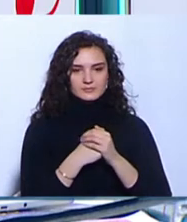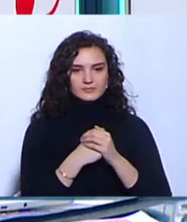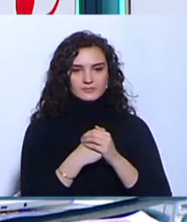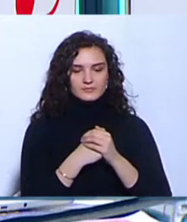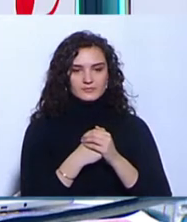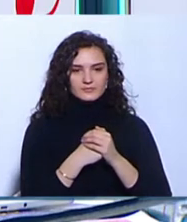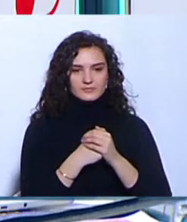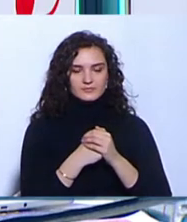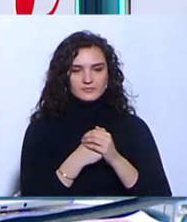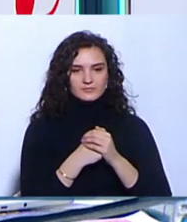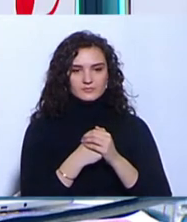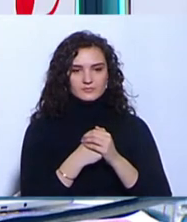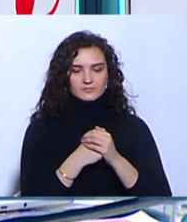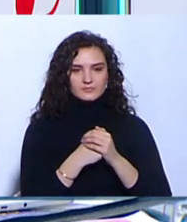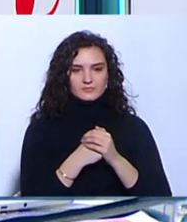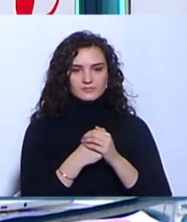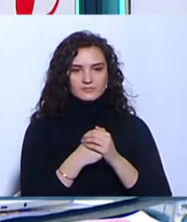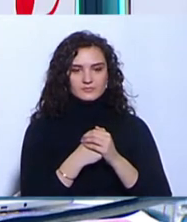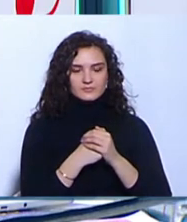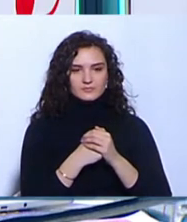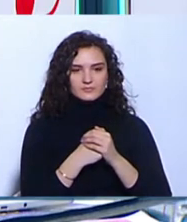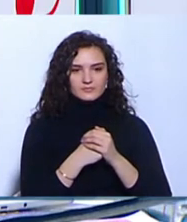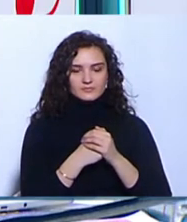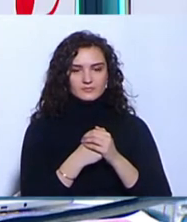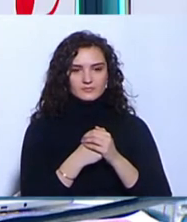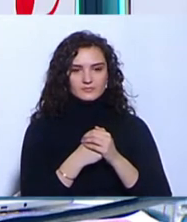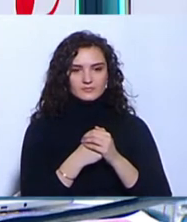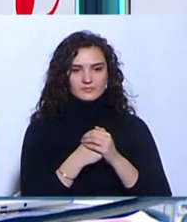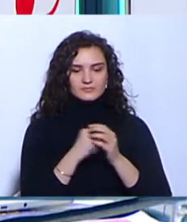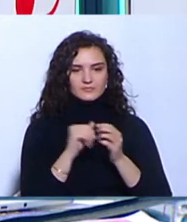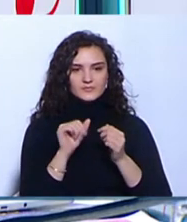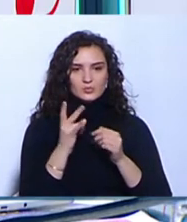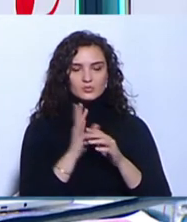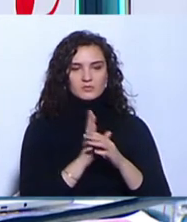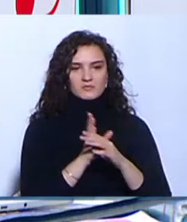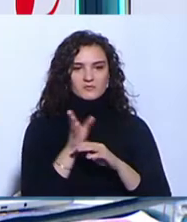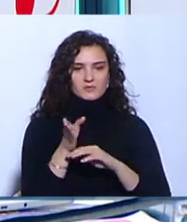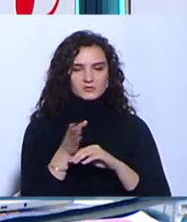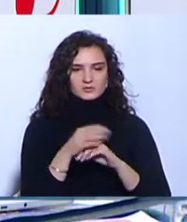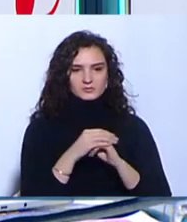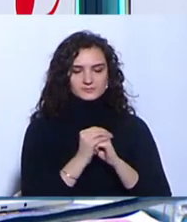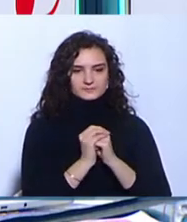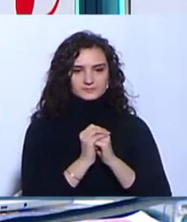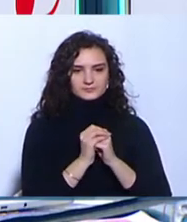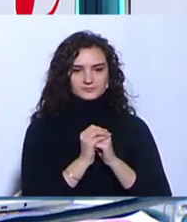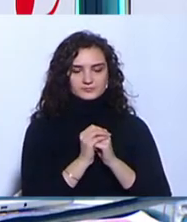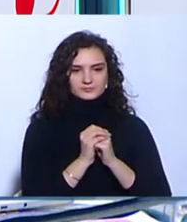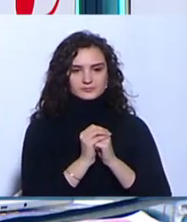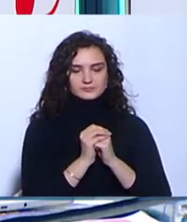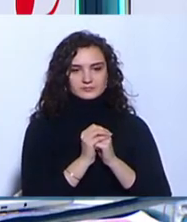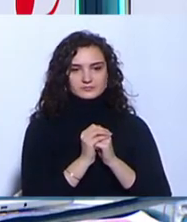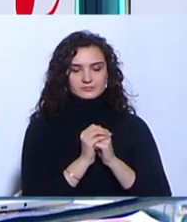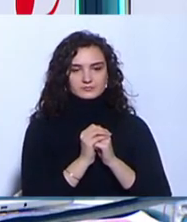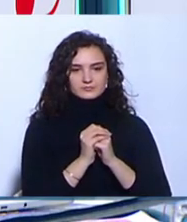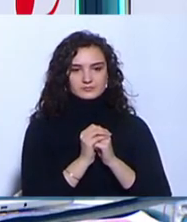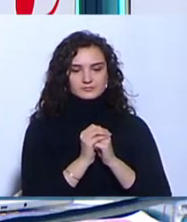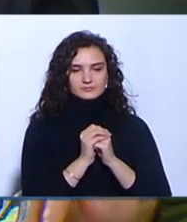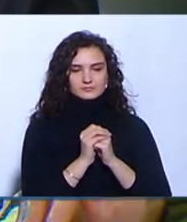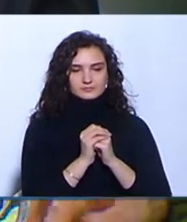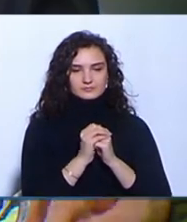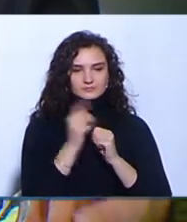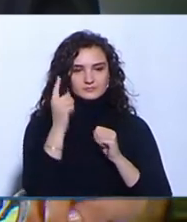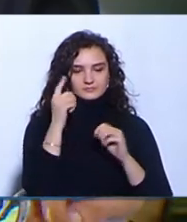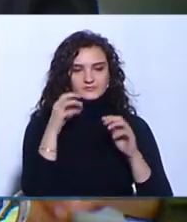დაკავშირება თუ არა და როგორ გავარკვიო ესა და საზმბით მიმართო და როგორ მიმართო? თავის